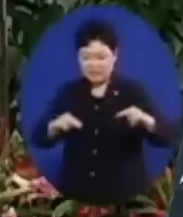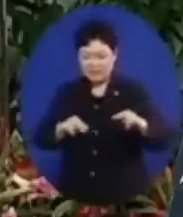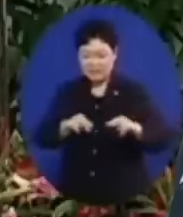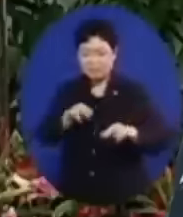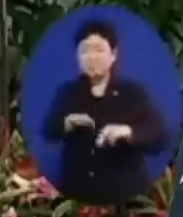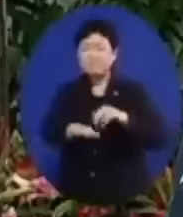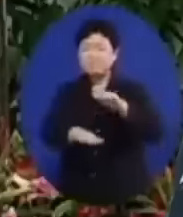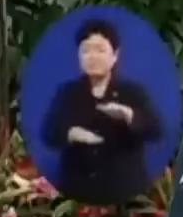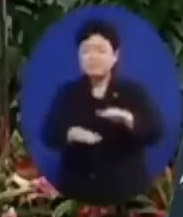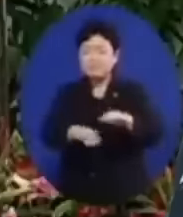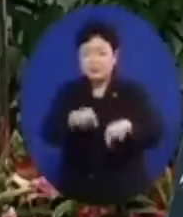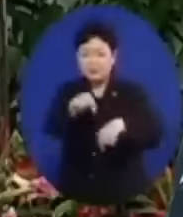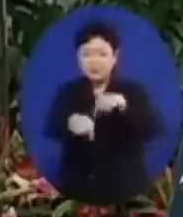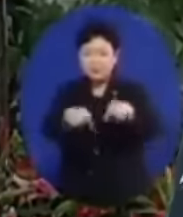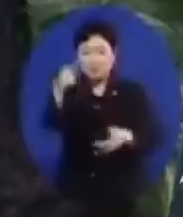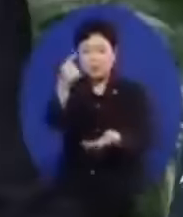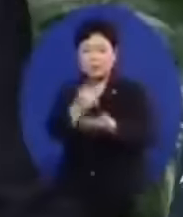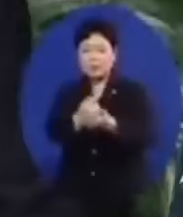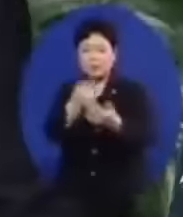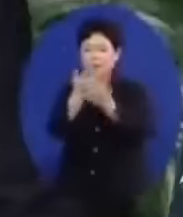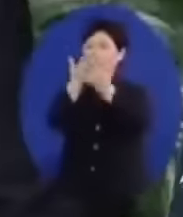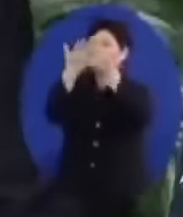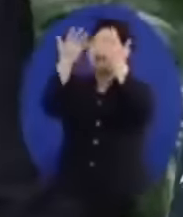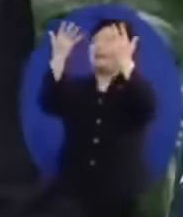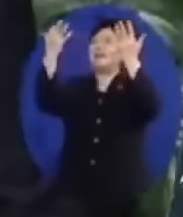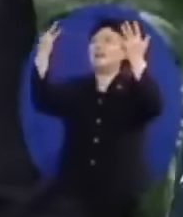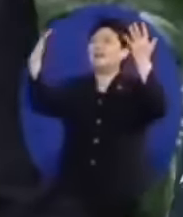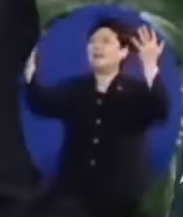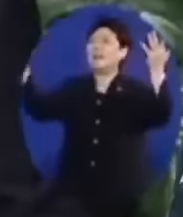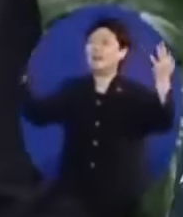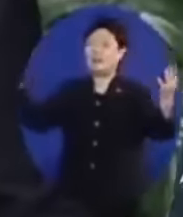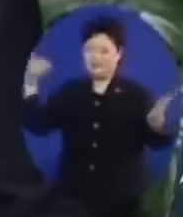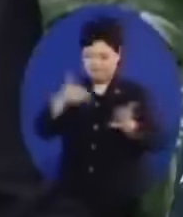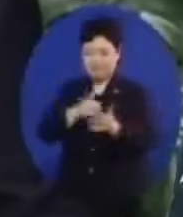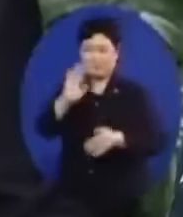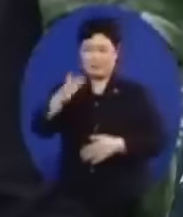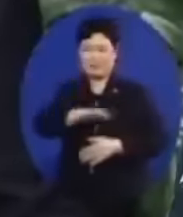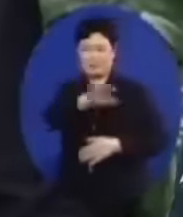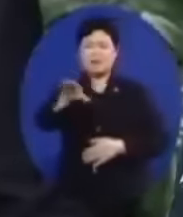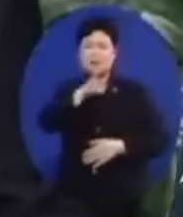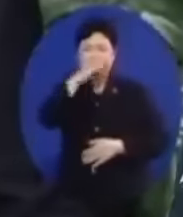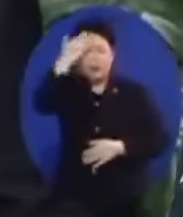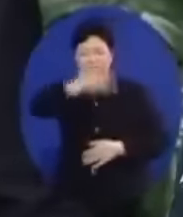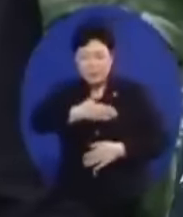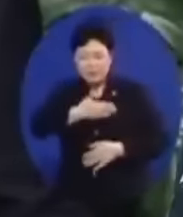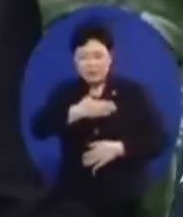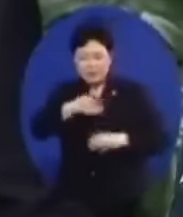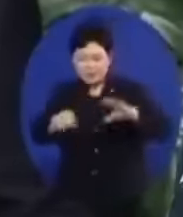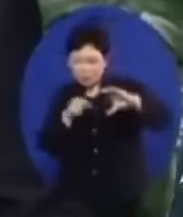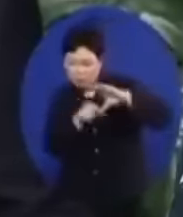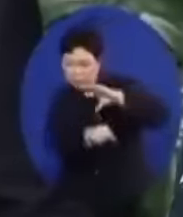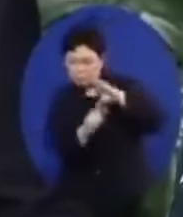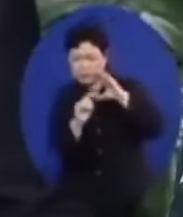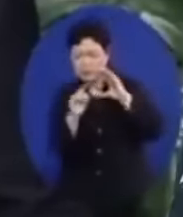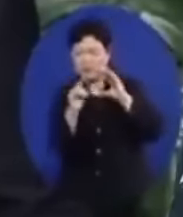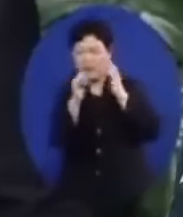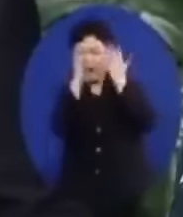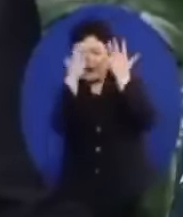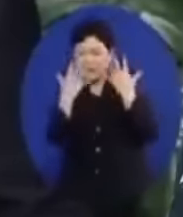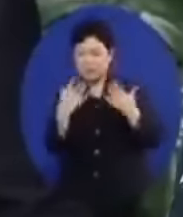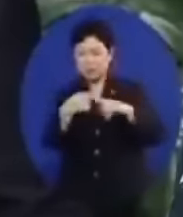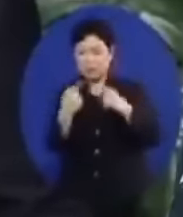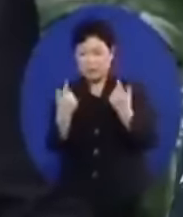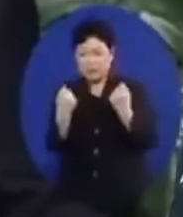드듬어서 나오니까 광명천지에 나오게 된 것입니다. 우리가 아무리 캄캄한 동굴 속에 갇혔을지라도 우리